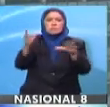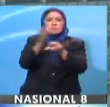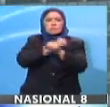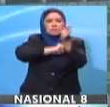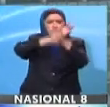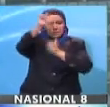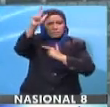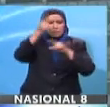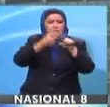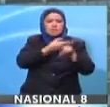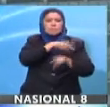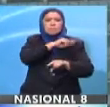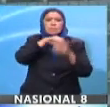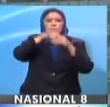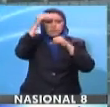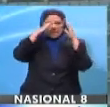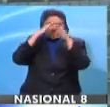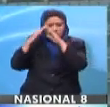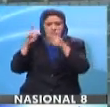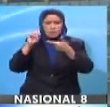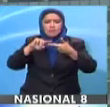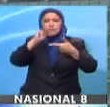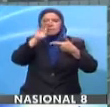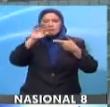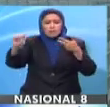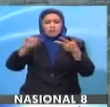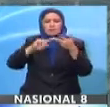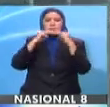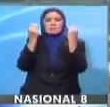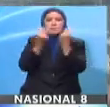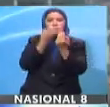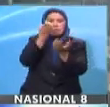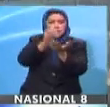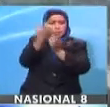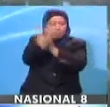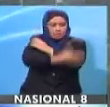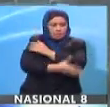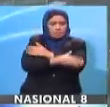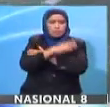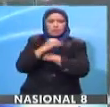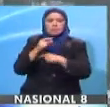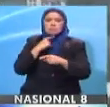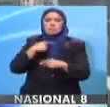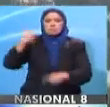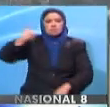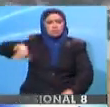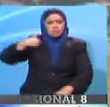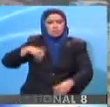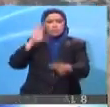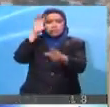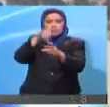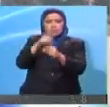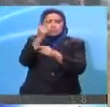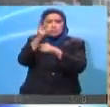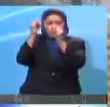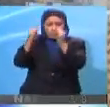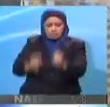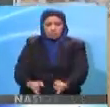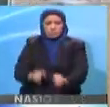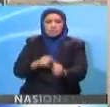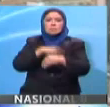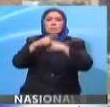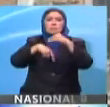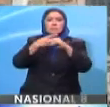Kementerian Luar Bandar dan wilayah dan Majlis ekonomi negara Tan Sri Anwar turut menafikan penglibatan dua orang individu Dalam kes pembelian